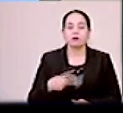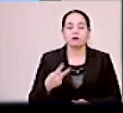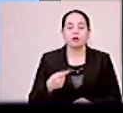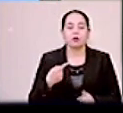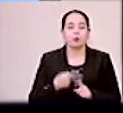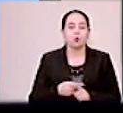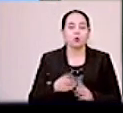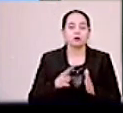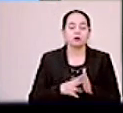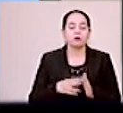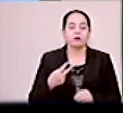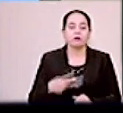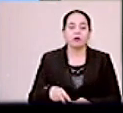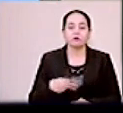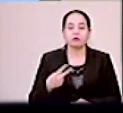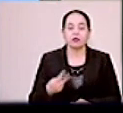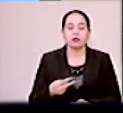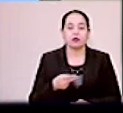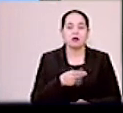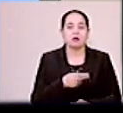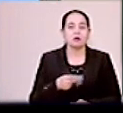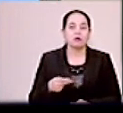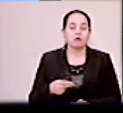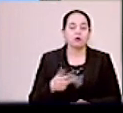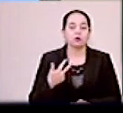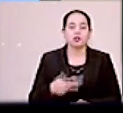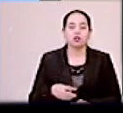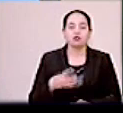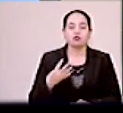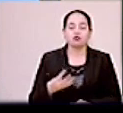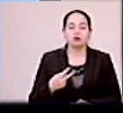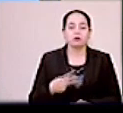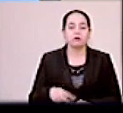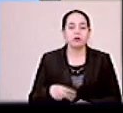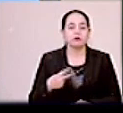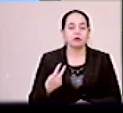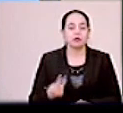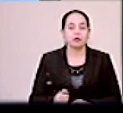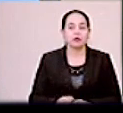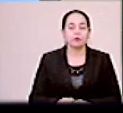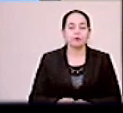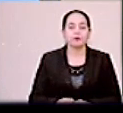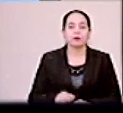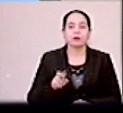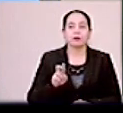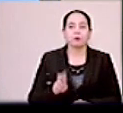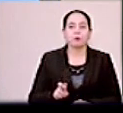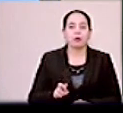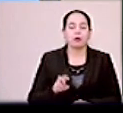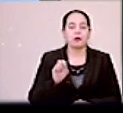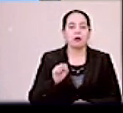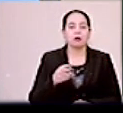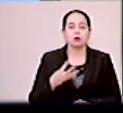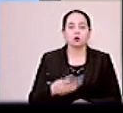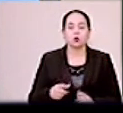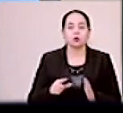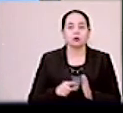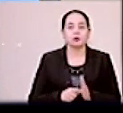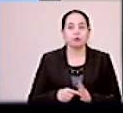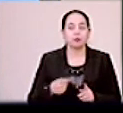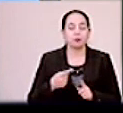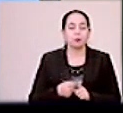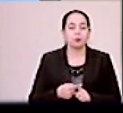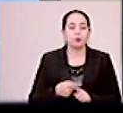плюс 9 22 равно 34 22. Пункт б. А